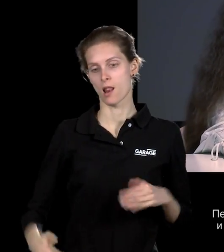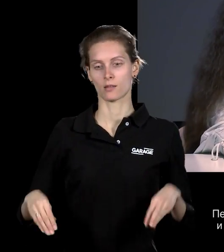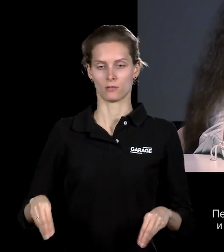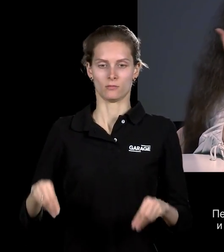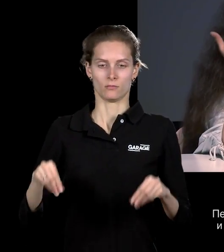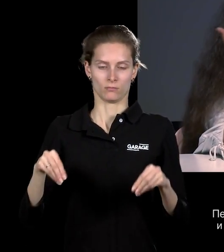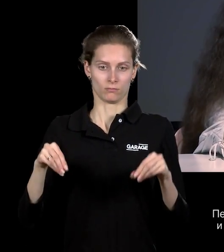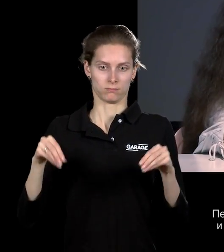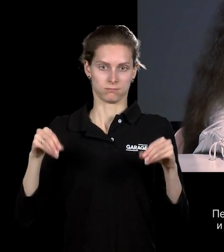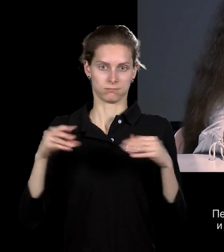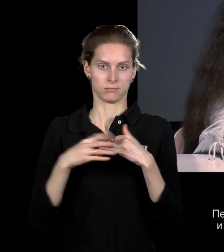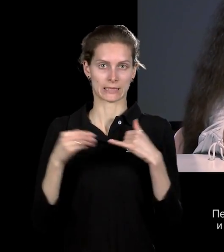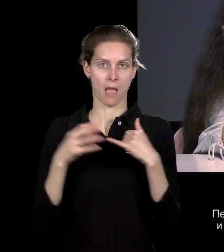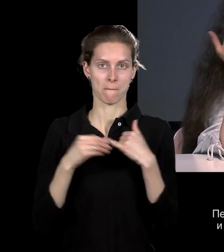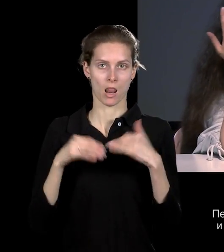Второй вариант был